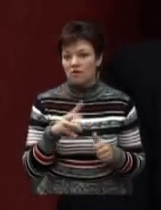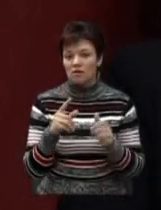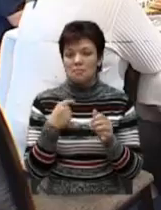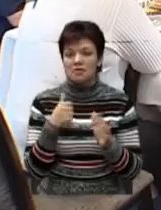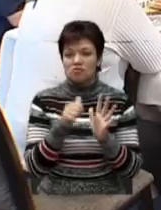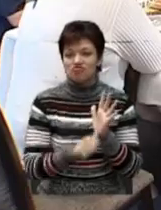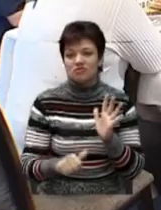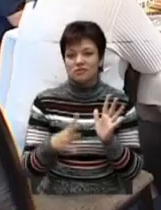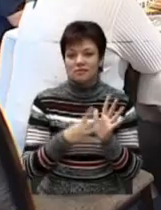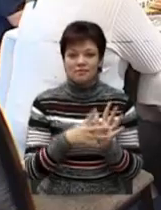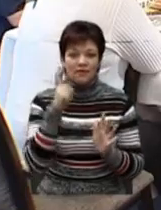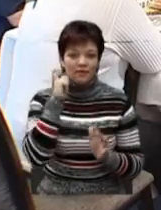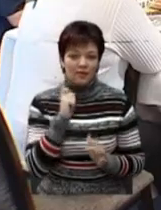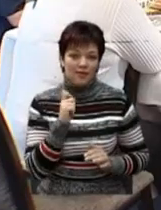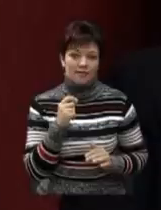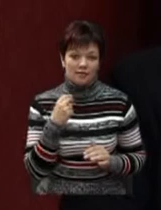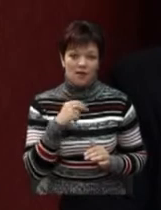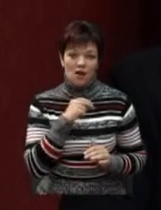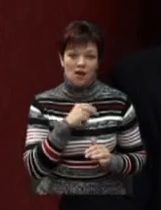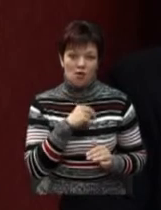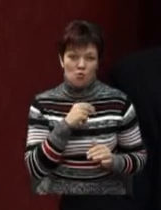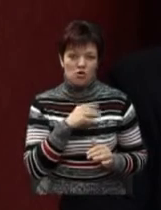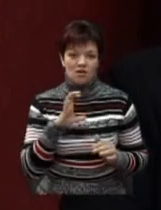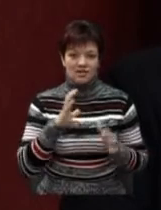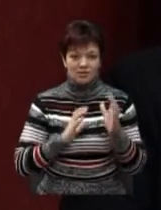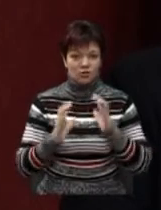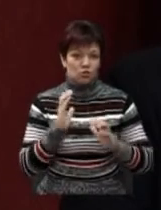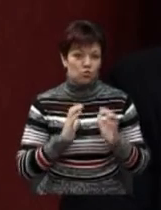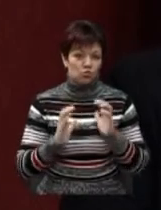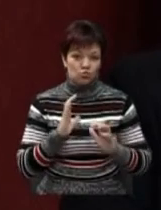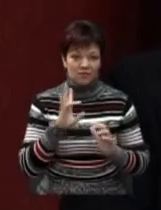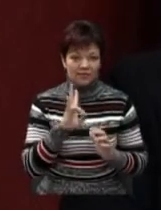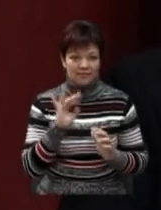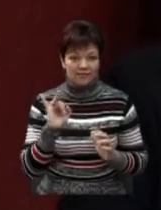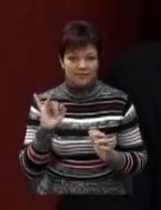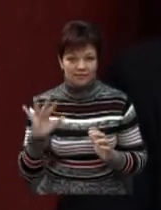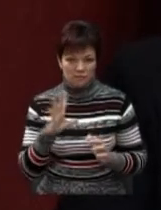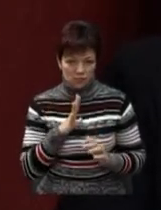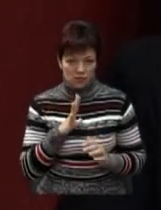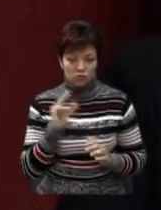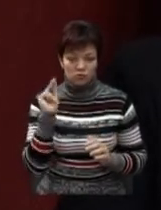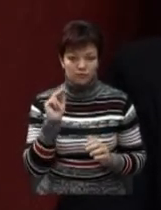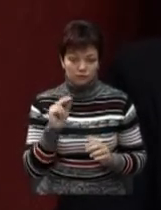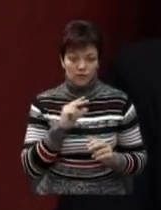69 лет. Работала вообще-то всю жизнь в одном и том же институте, в научно-исследовательском.